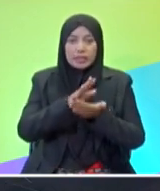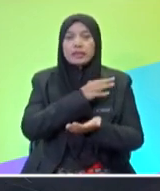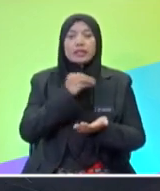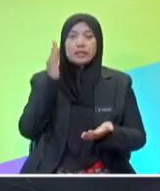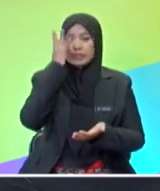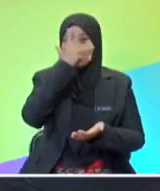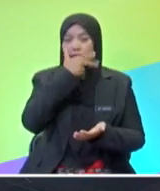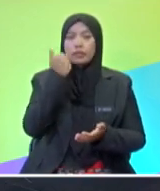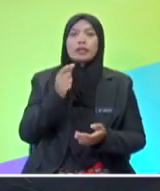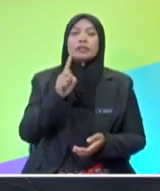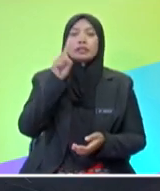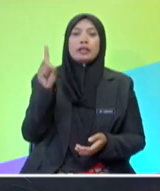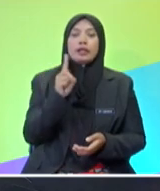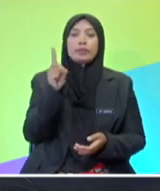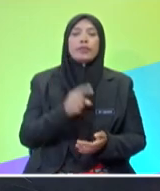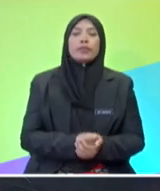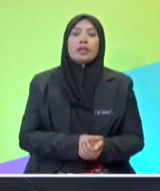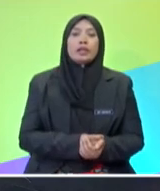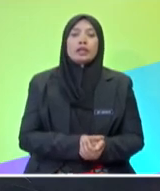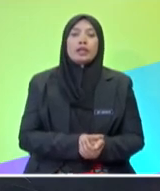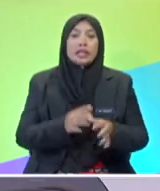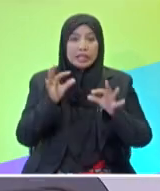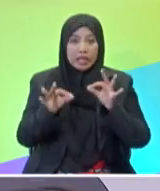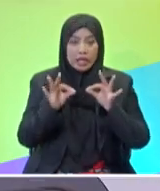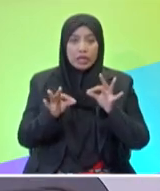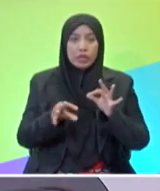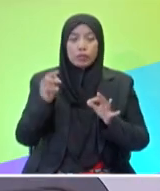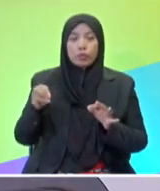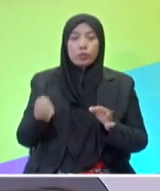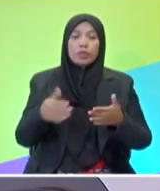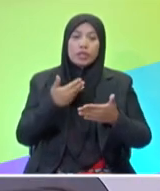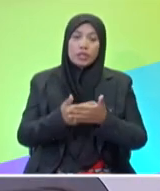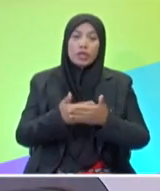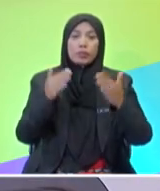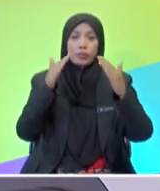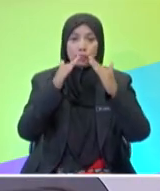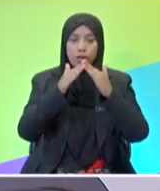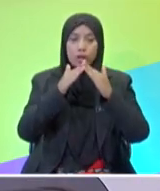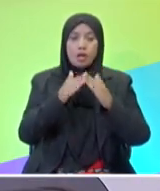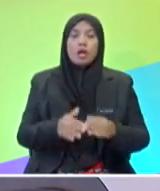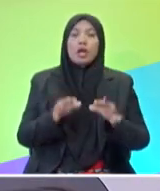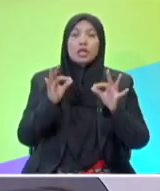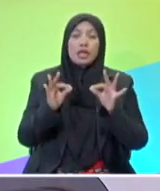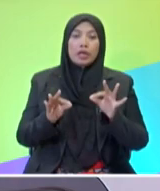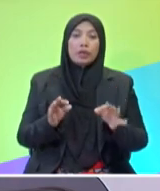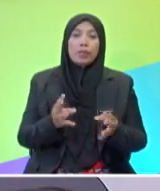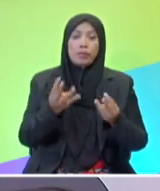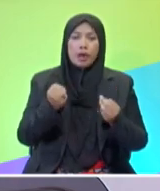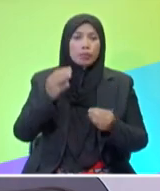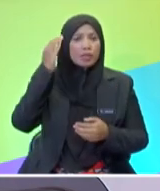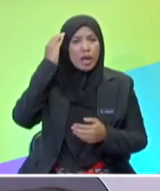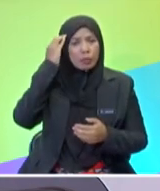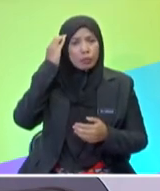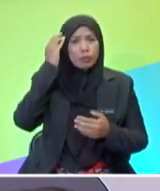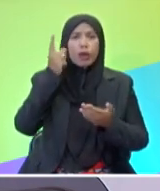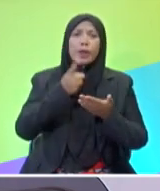insya-Allah, okey? Betul. Okey Ustazah. Okey. Syafiqah, kalau murid-murid dekat rumah dia nak memperolehi maklumat-maklumat tadi,